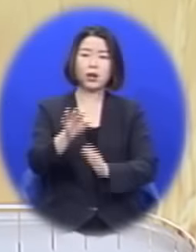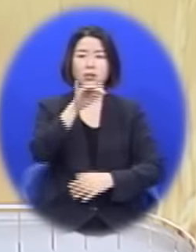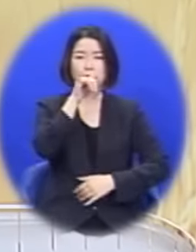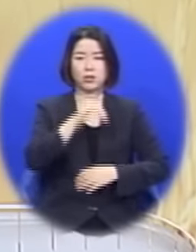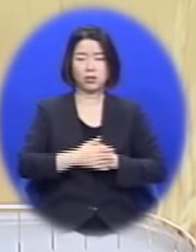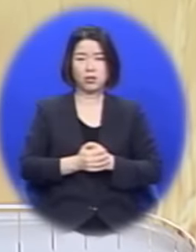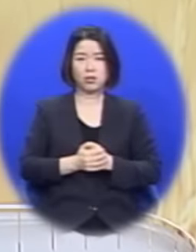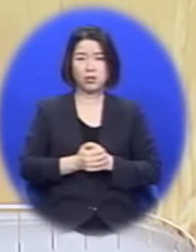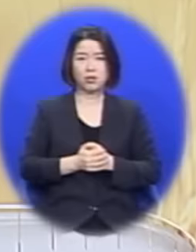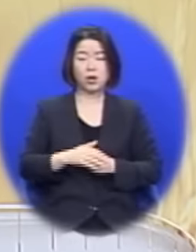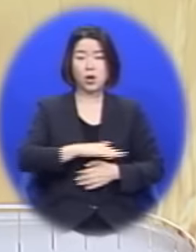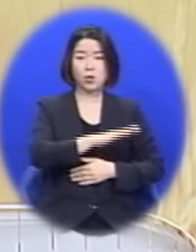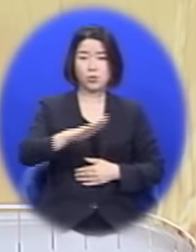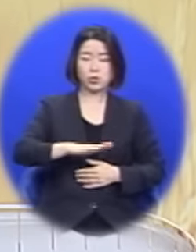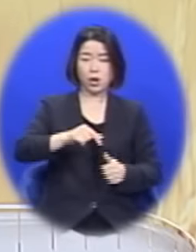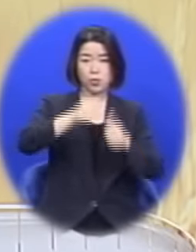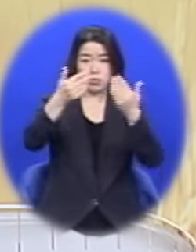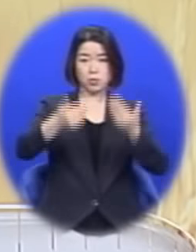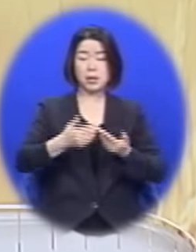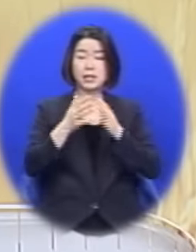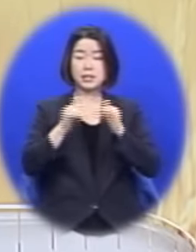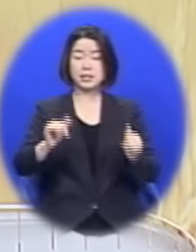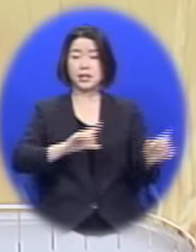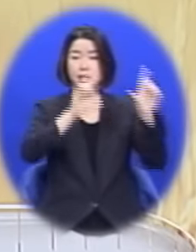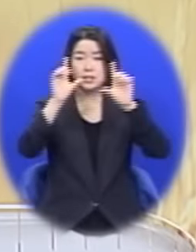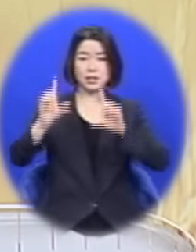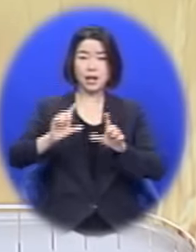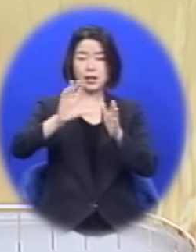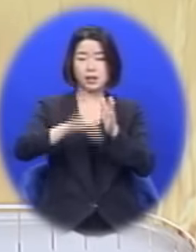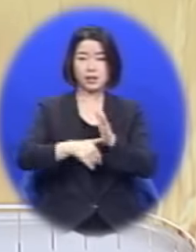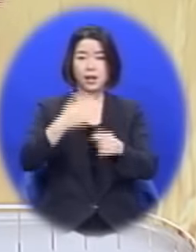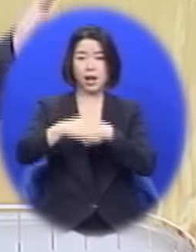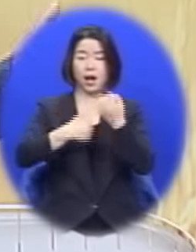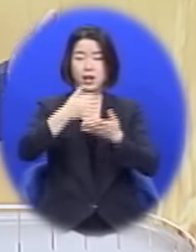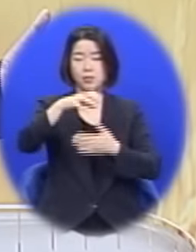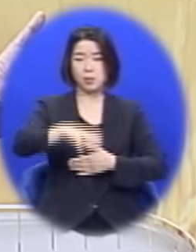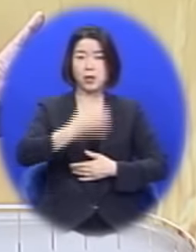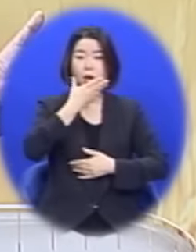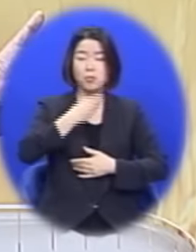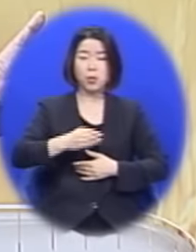우리가 구원받은 자의 삶을 살면서 하나님 앞에 복된 삶 사는 거 원리